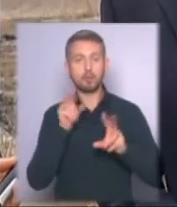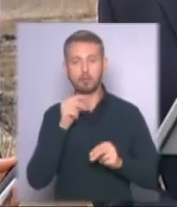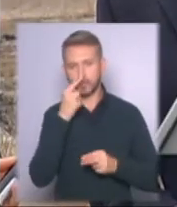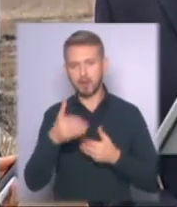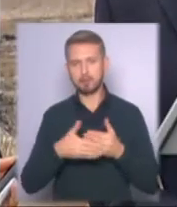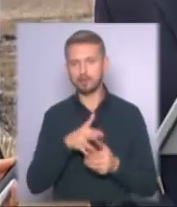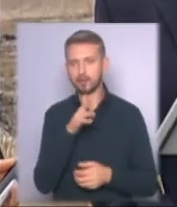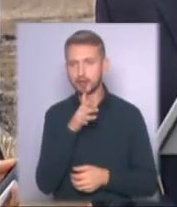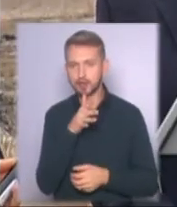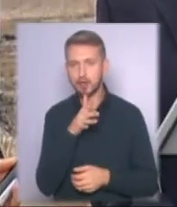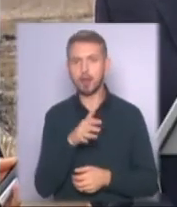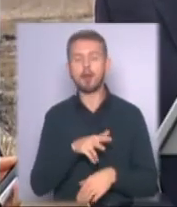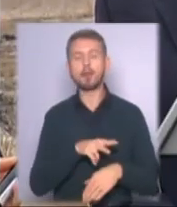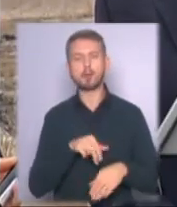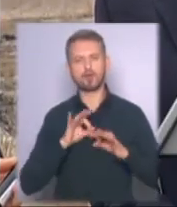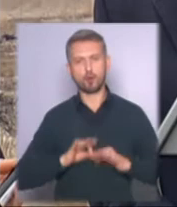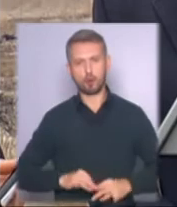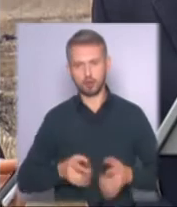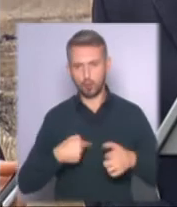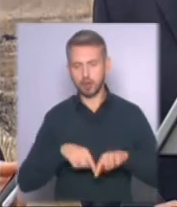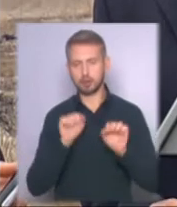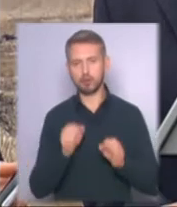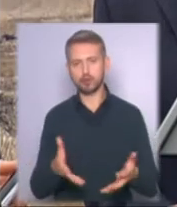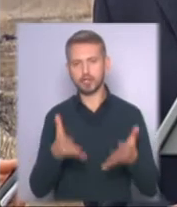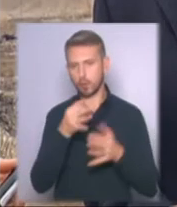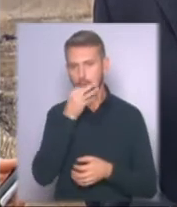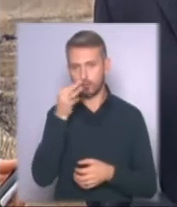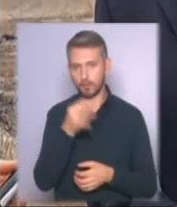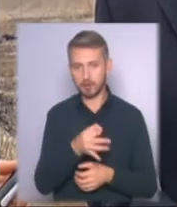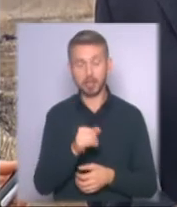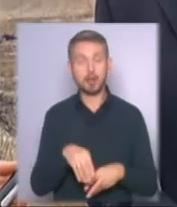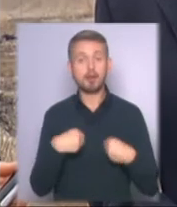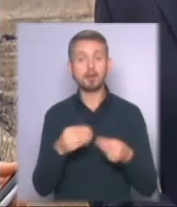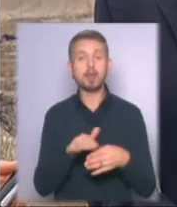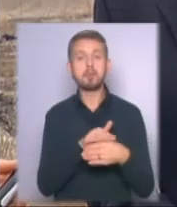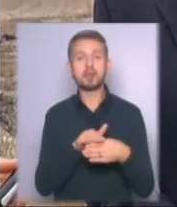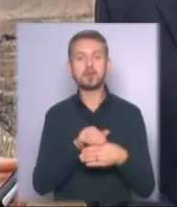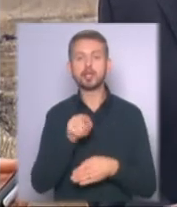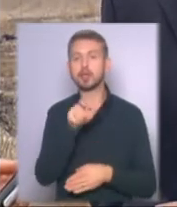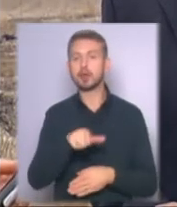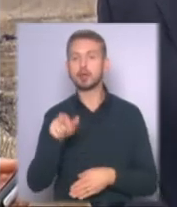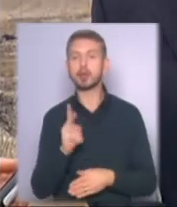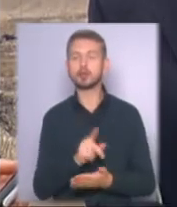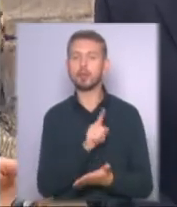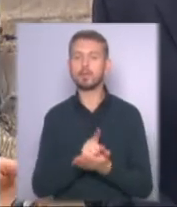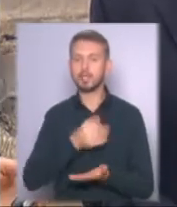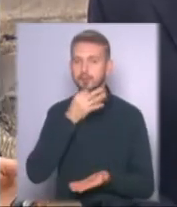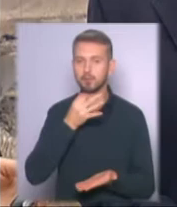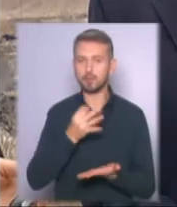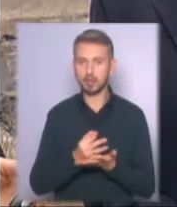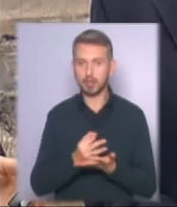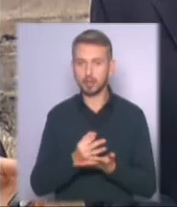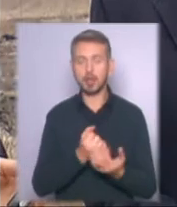часи правоохоронні органи зможуть чітко відповісти і дати прізвище тих людей, які повинні відповідати. Боротьба